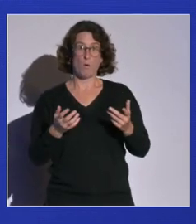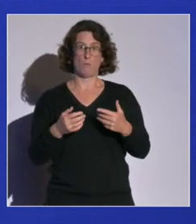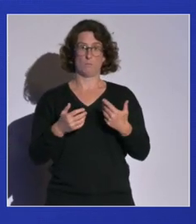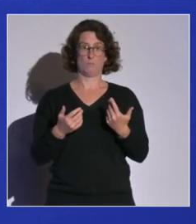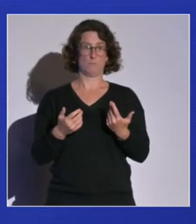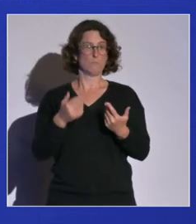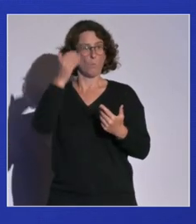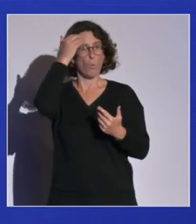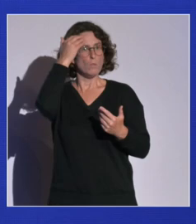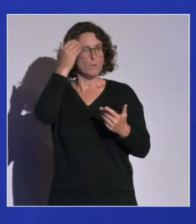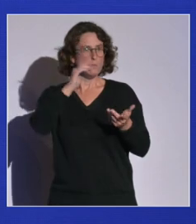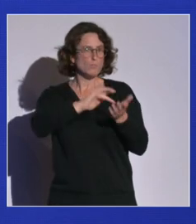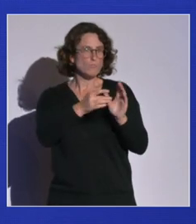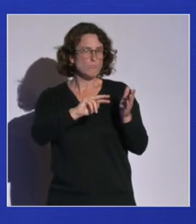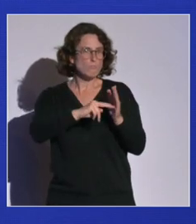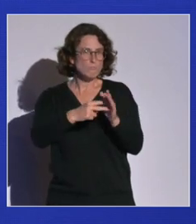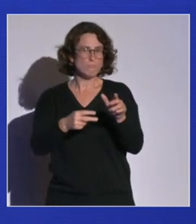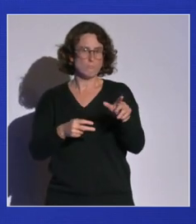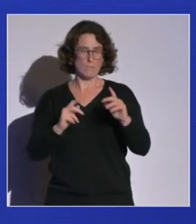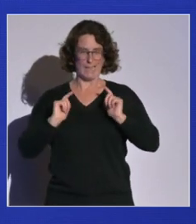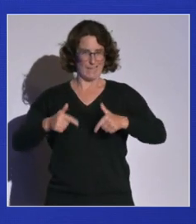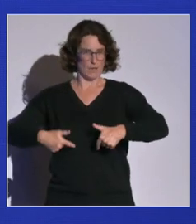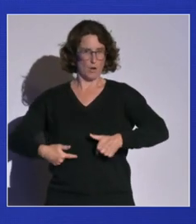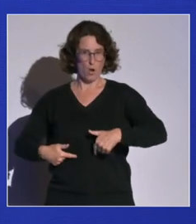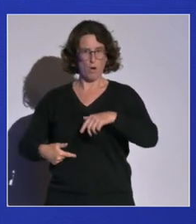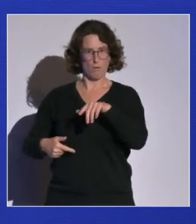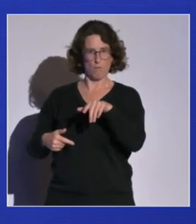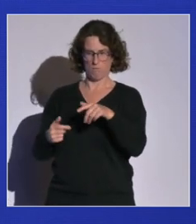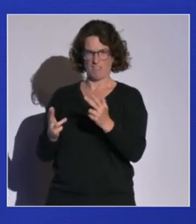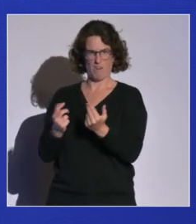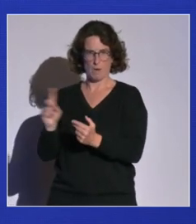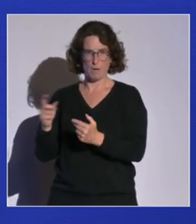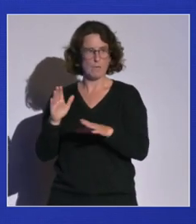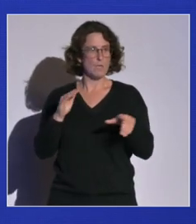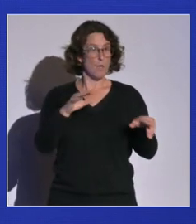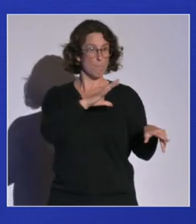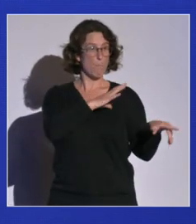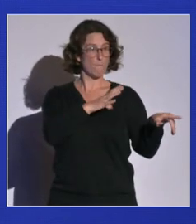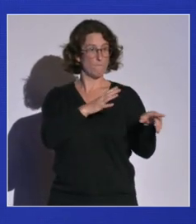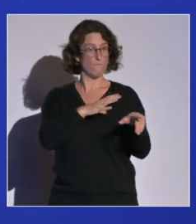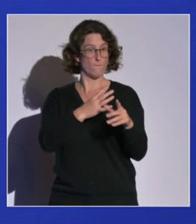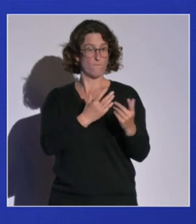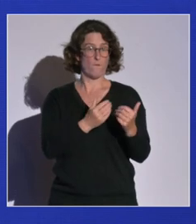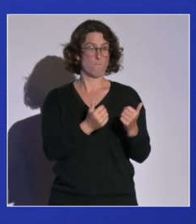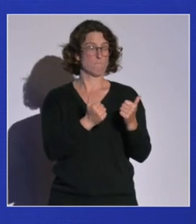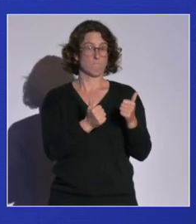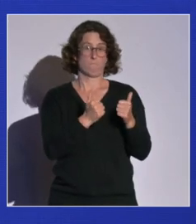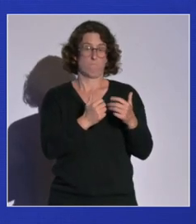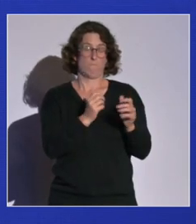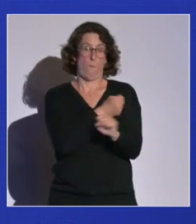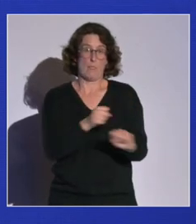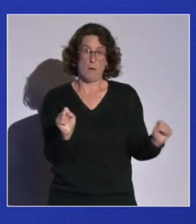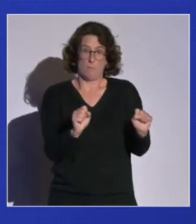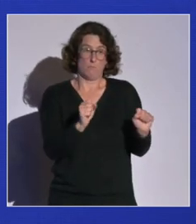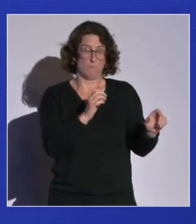mal, mais tous nous connaissons des profs formidables. Ils nous ont sauvé la vie quelquefois,